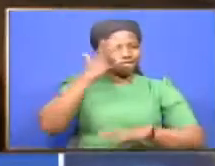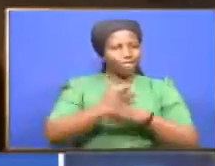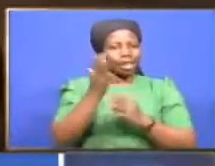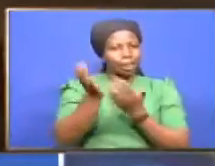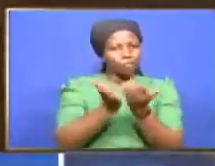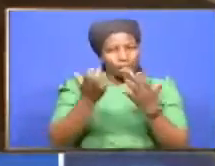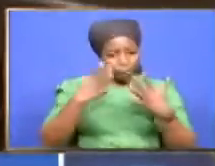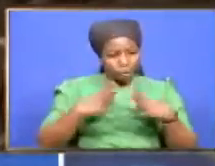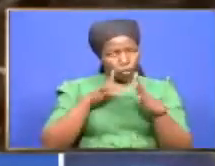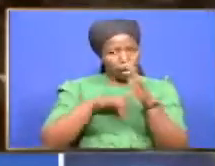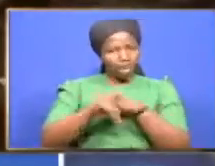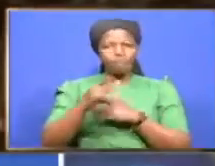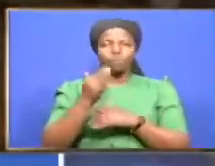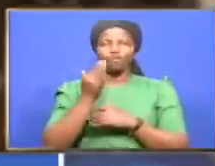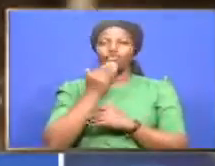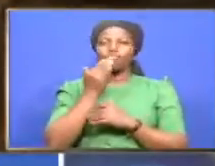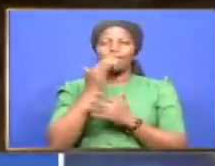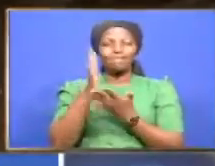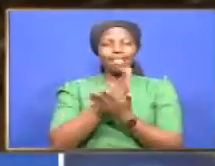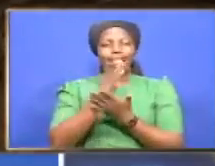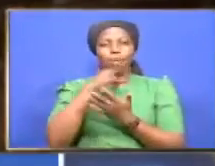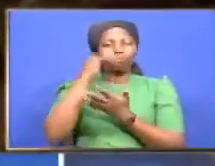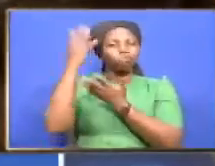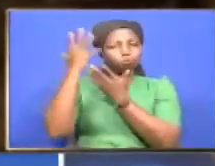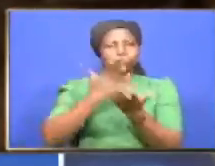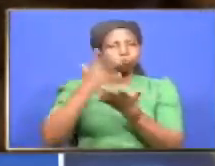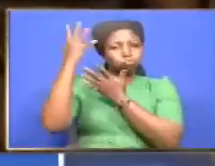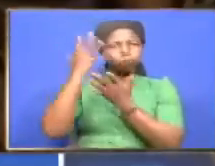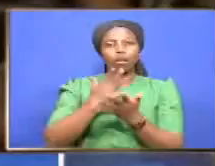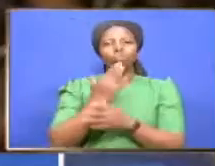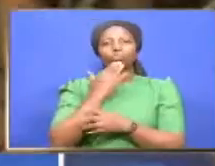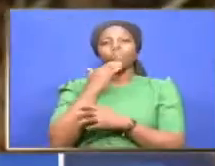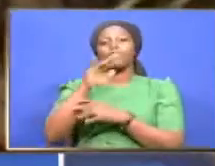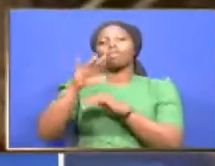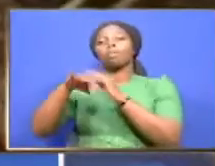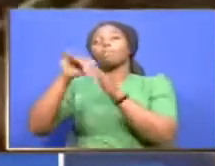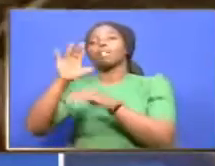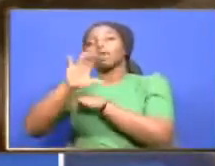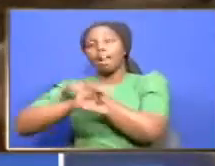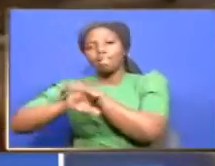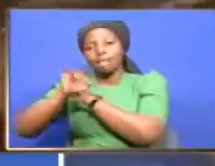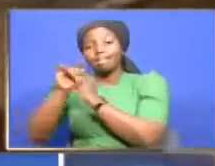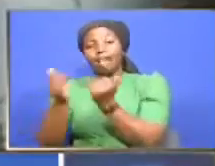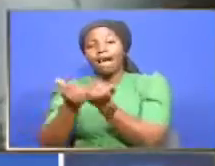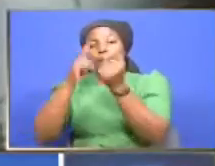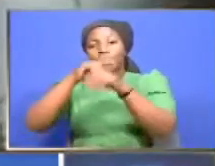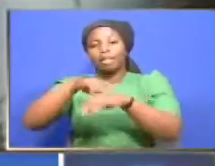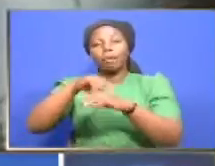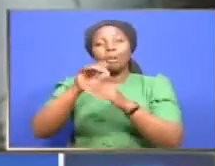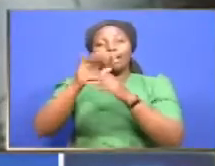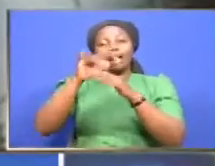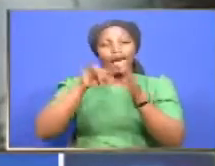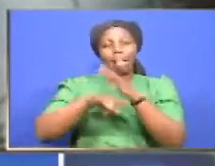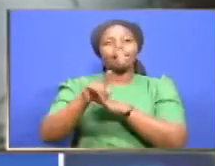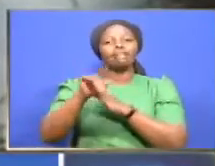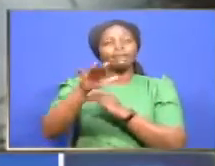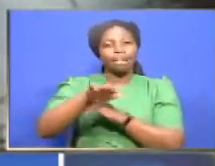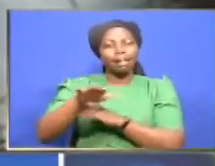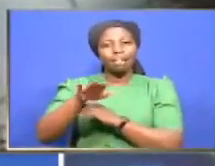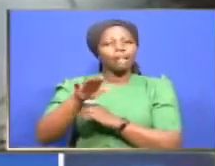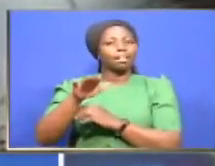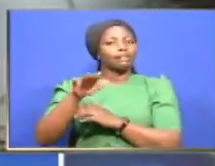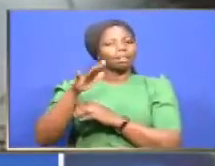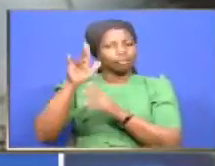sukari ambao wamekuwa wakiingiza kimagendo sukari kutoka nje. Hayo yanajiri huko viongozi katika sehemu ya Kaburengo